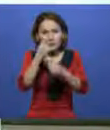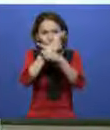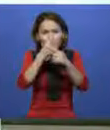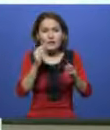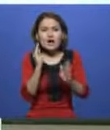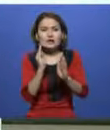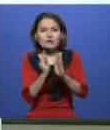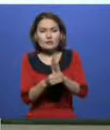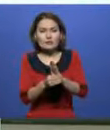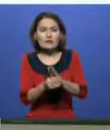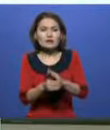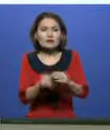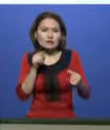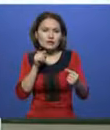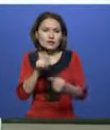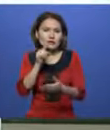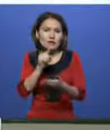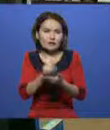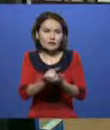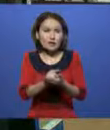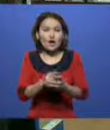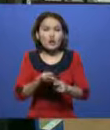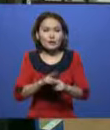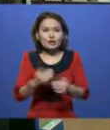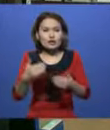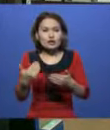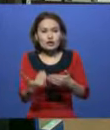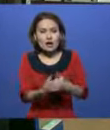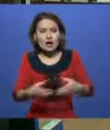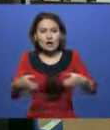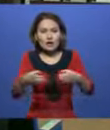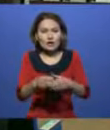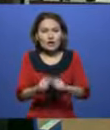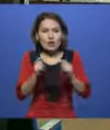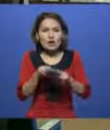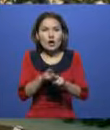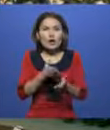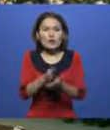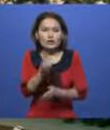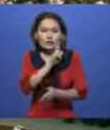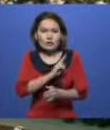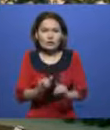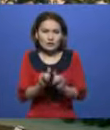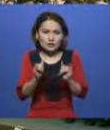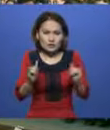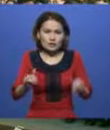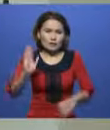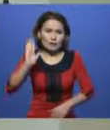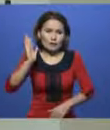сыбайлас жемқорлықпен күресті күшейтуді тапсырған болатын. Осыған орай жаңа құрылған құрылым бұл бағыттағы жұмыстар жетілдіре